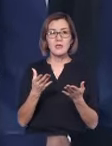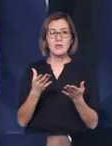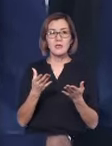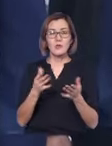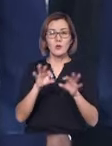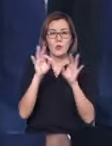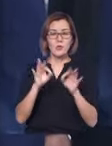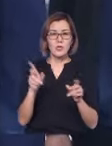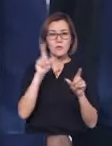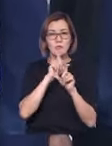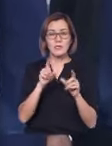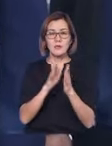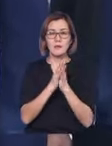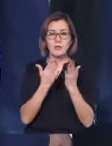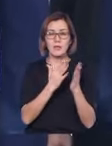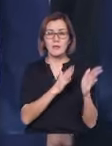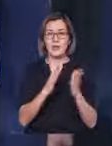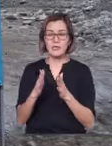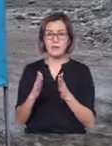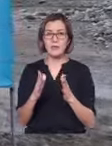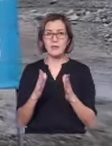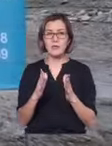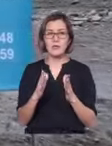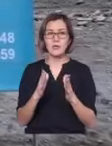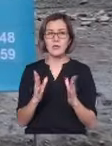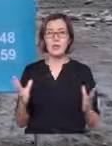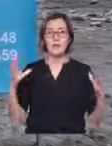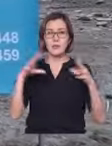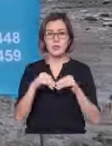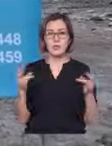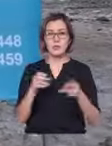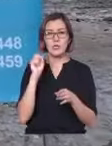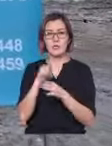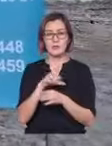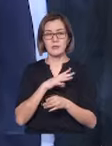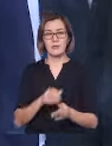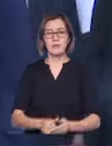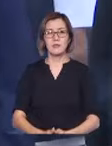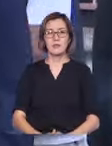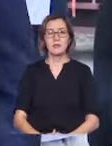Өнер мектебі мен кітапхананы да осы нысанға орталықтандыруды тапсырды.